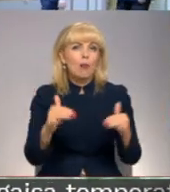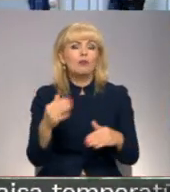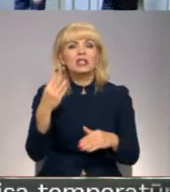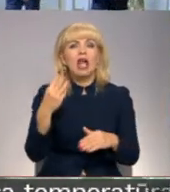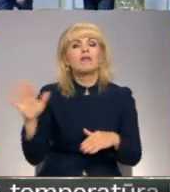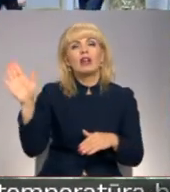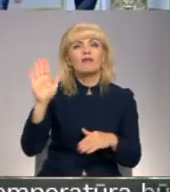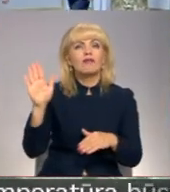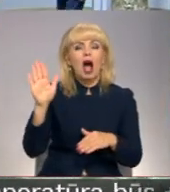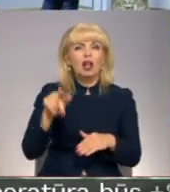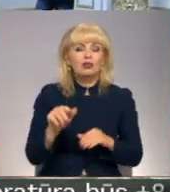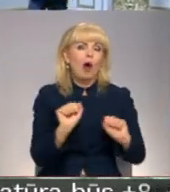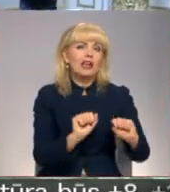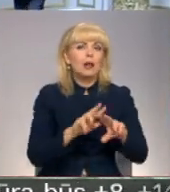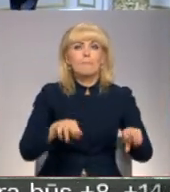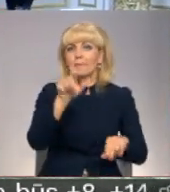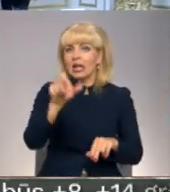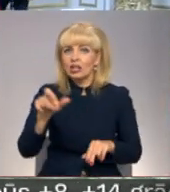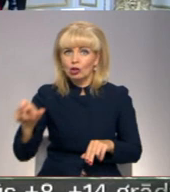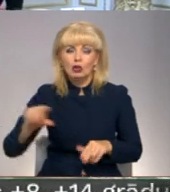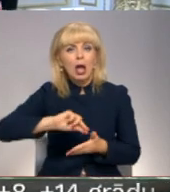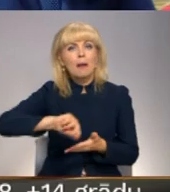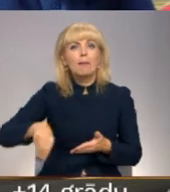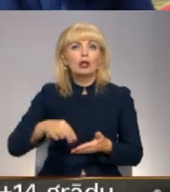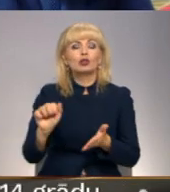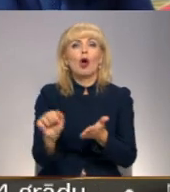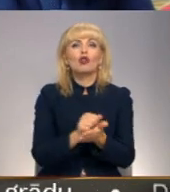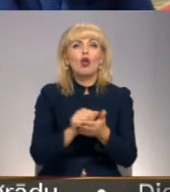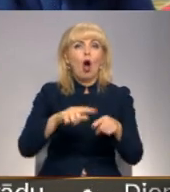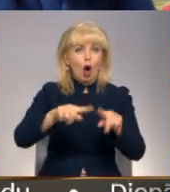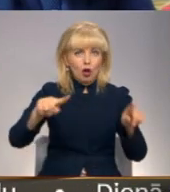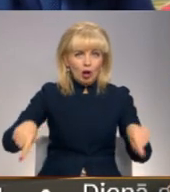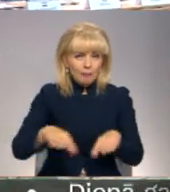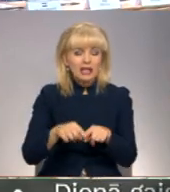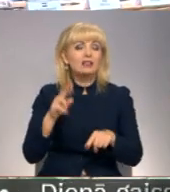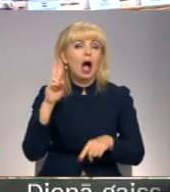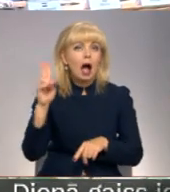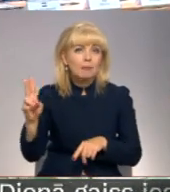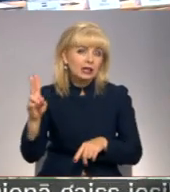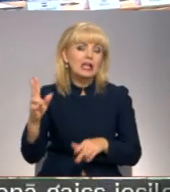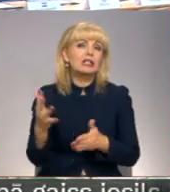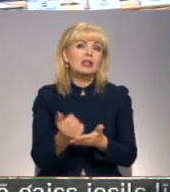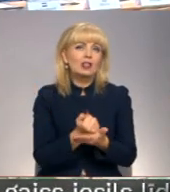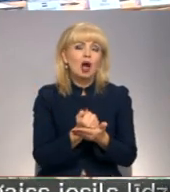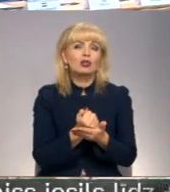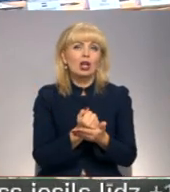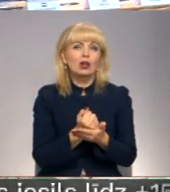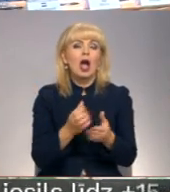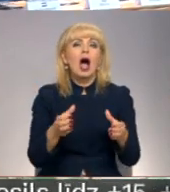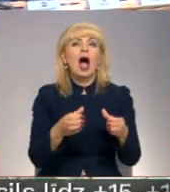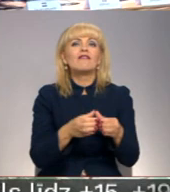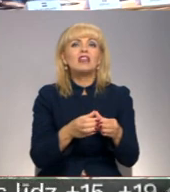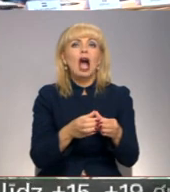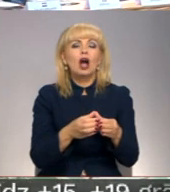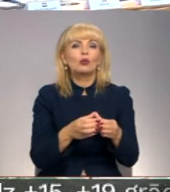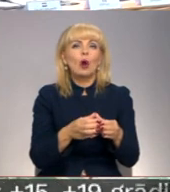Eiropas valstu aizsardzības ministri, lai parakstītu memorandu. Tā parakstīšana apliecina, ka sasniegta apvienoto reaģēšanas